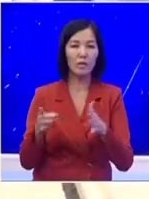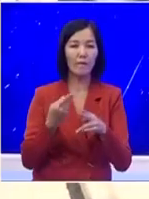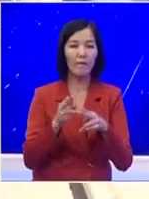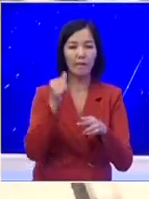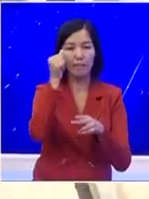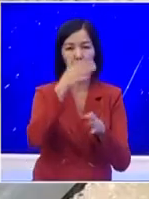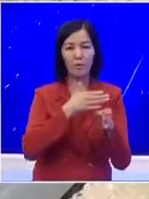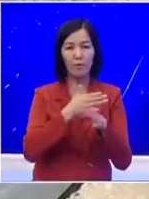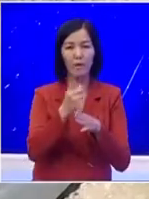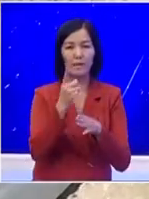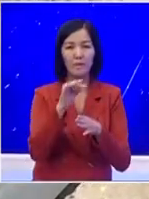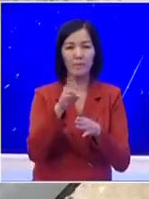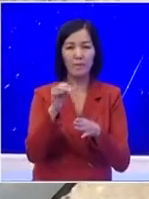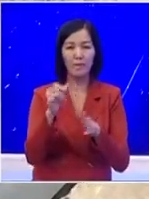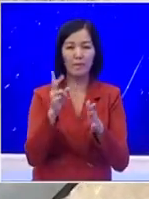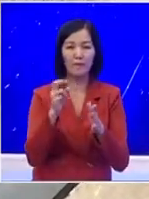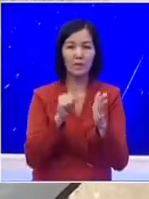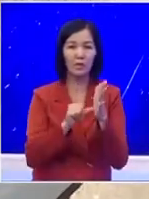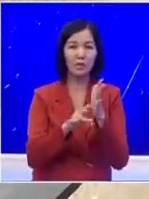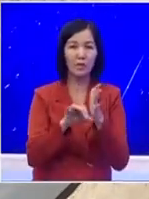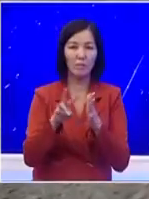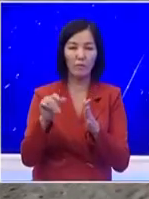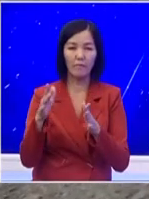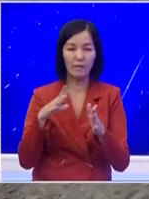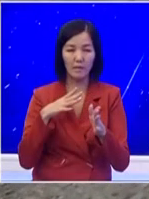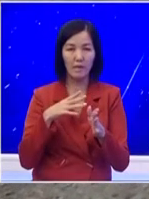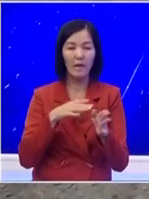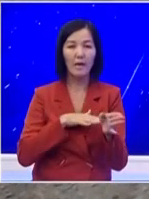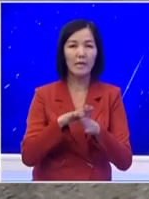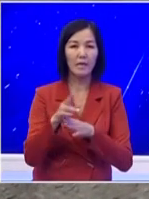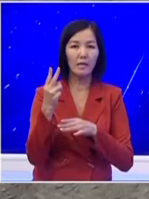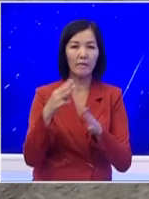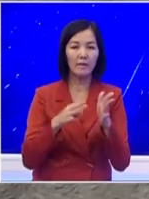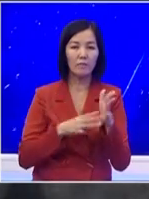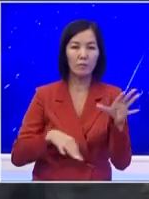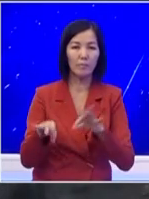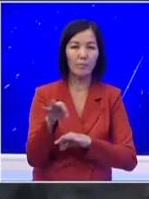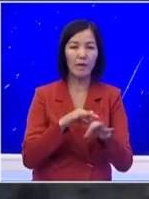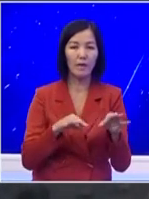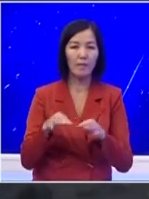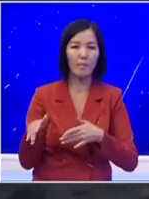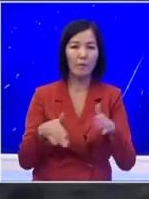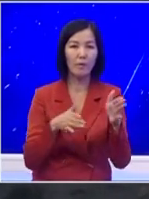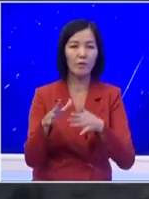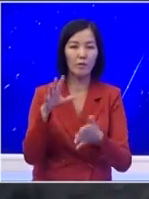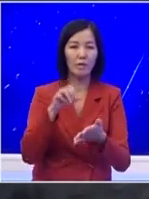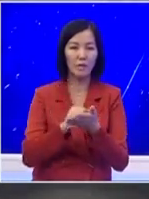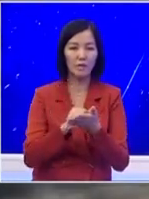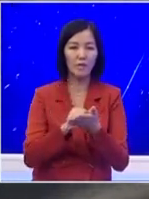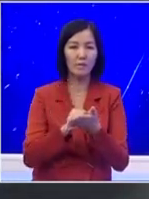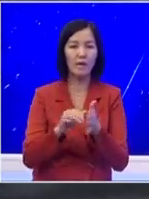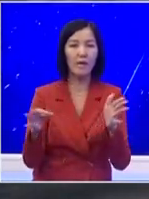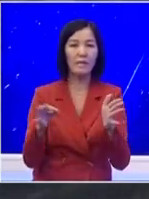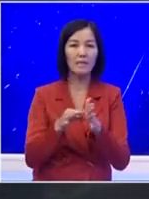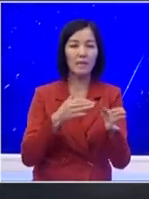году выделен 1 миллиард 260 миллионов тенге. Реализуется и 28 проектов по дорожной карте занятости. На эти цели